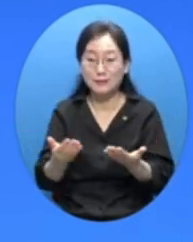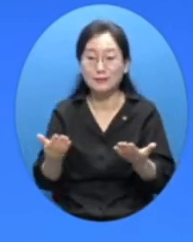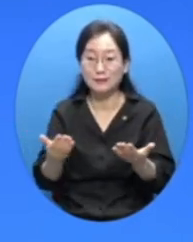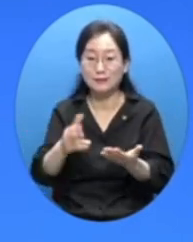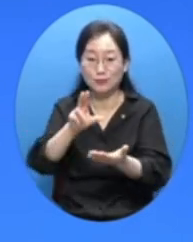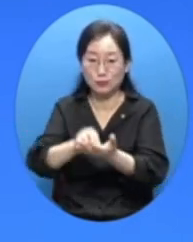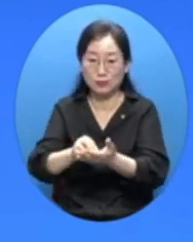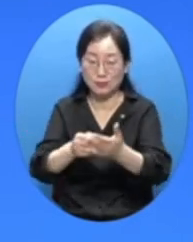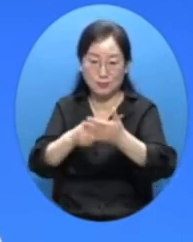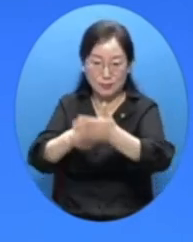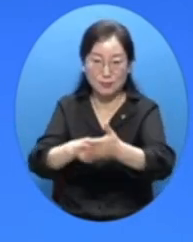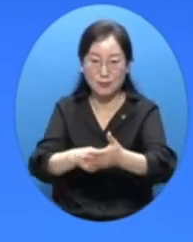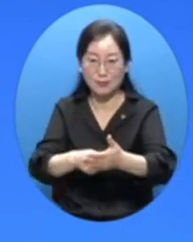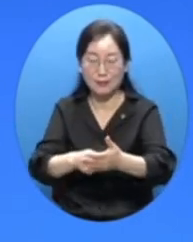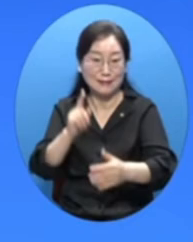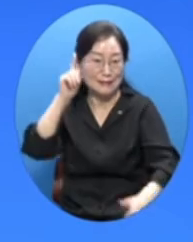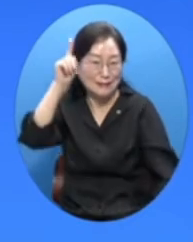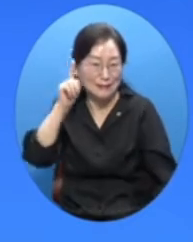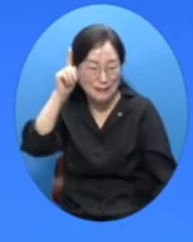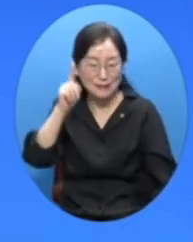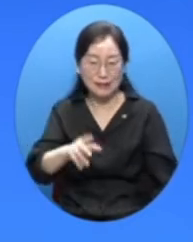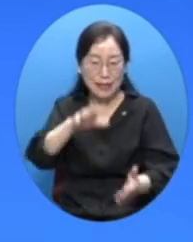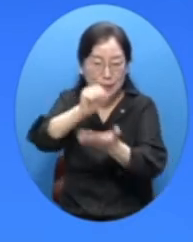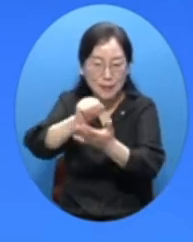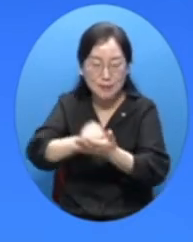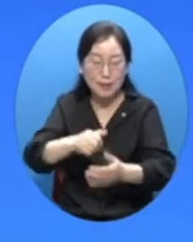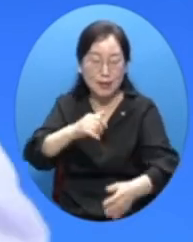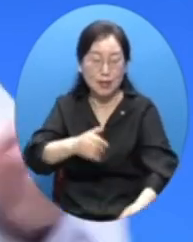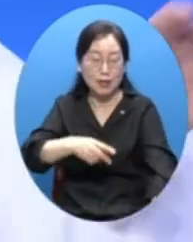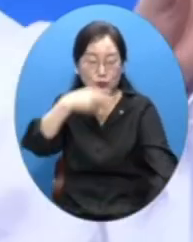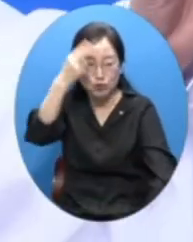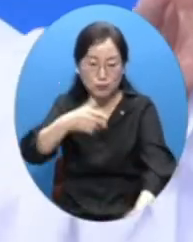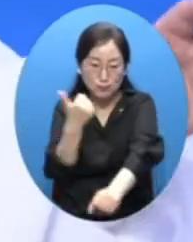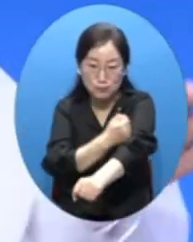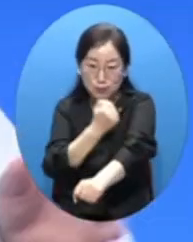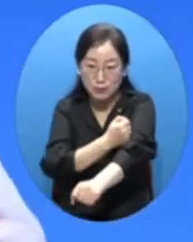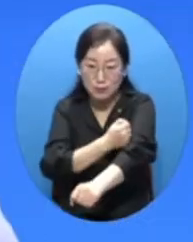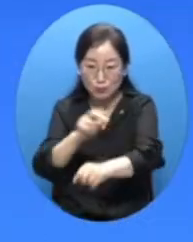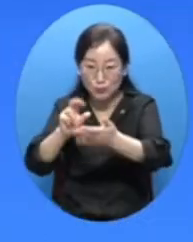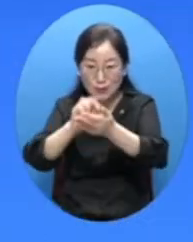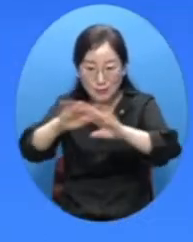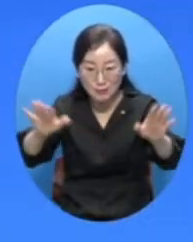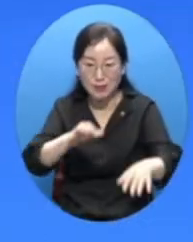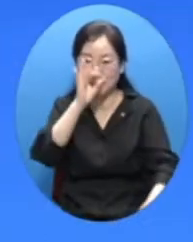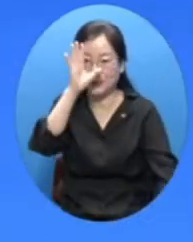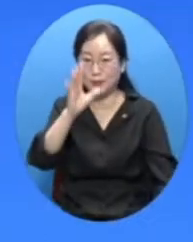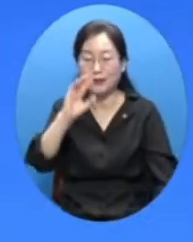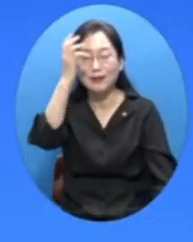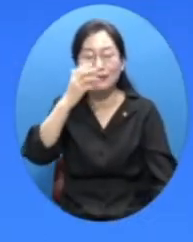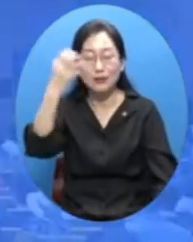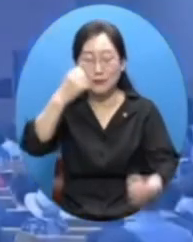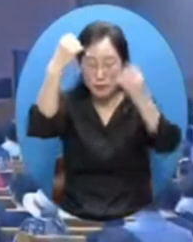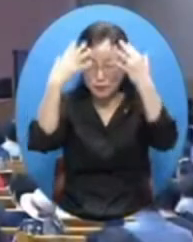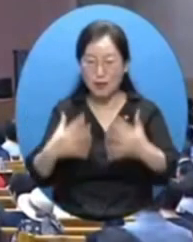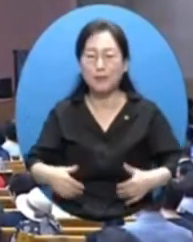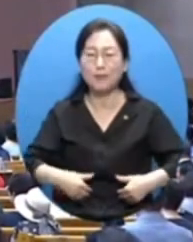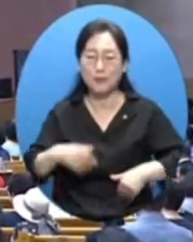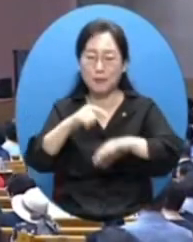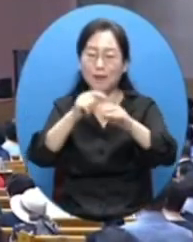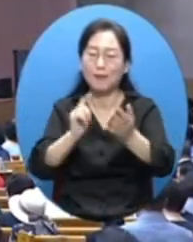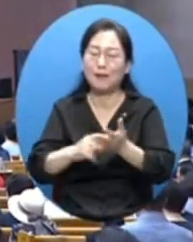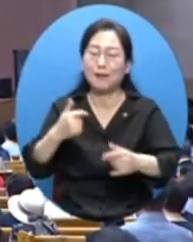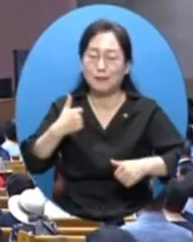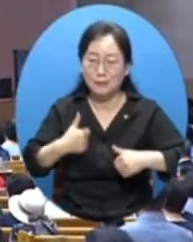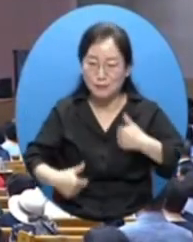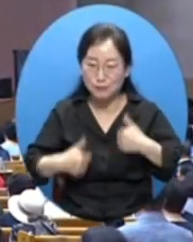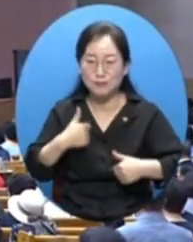문제를 이겨내야지 스트레스 받는다고 마약하고 술 먹는다고 해서 문제가 절대 해결되지 않습니다. 성령이 임해야 되는 것입니다. 성령이 마음에 기쁨이